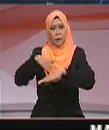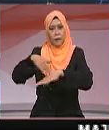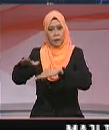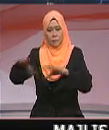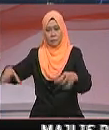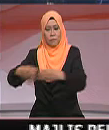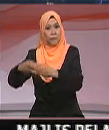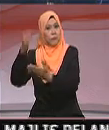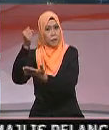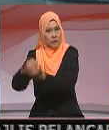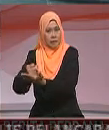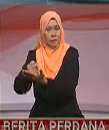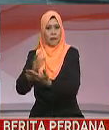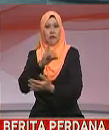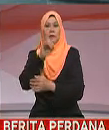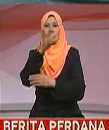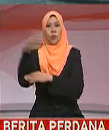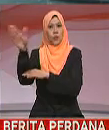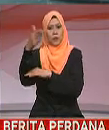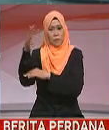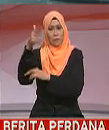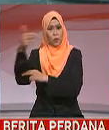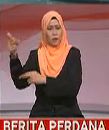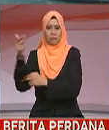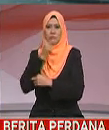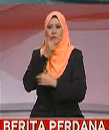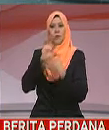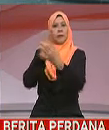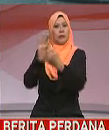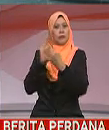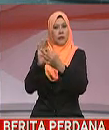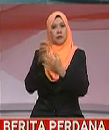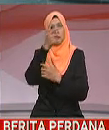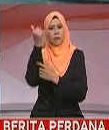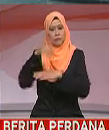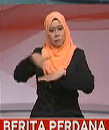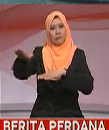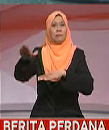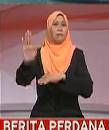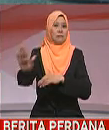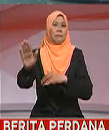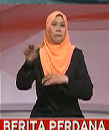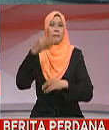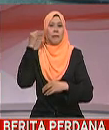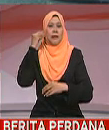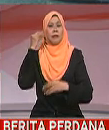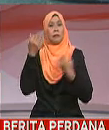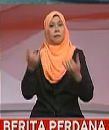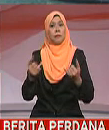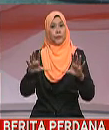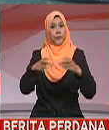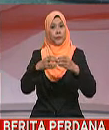depot imigresen, kedutaan negara asal pula enggan memberi kerjasama penuh untuk menghantar mereka pulang. Baik, menerusi kerjasama sama